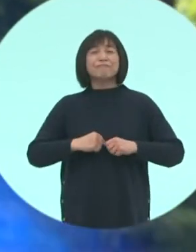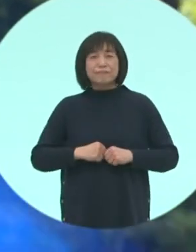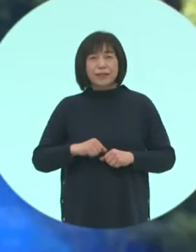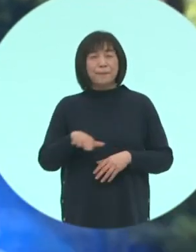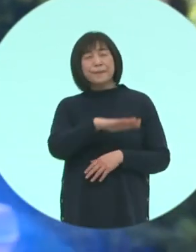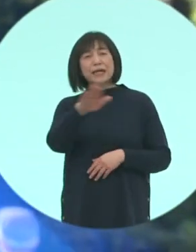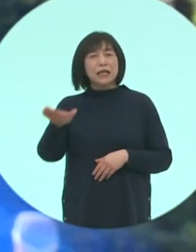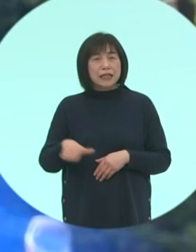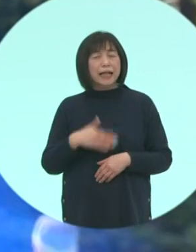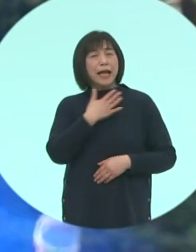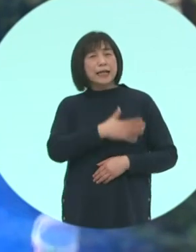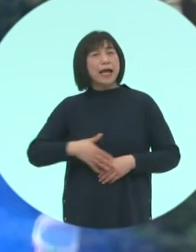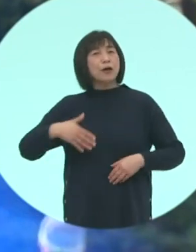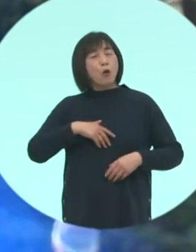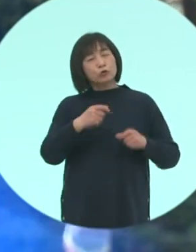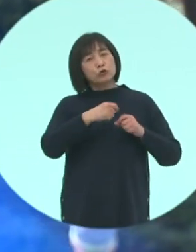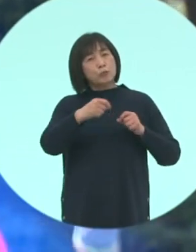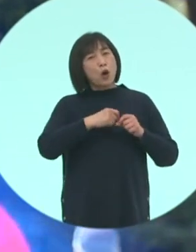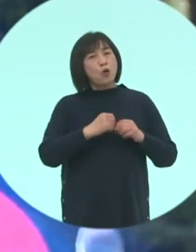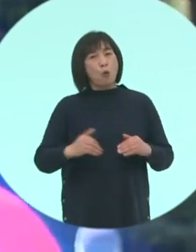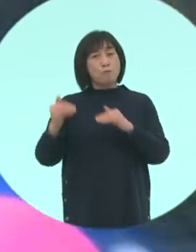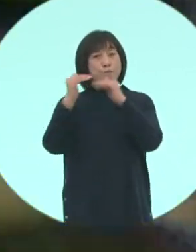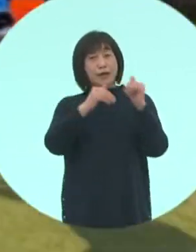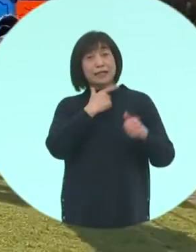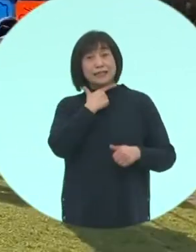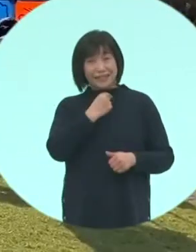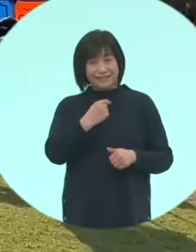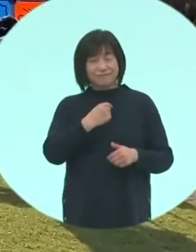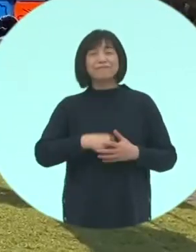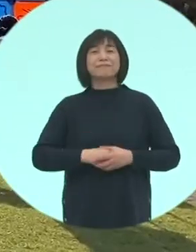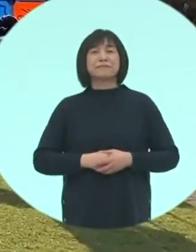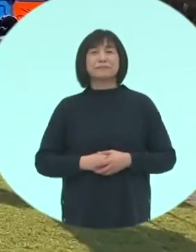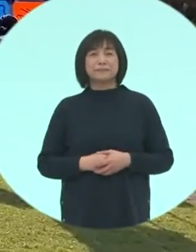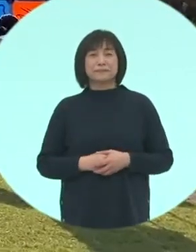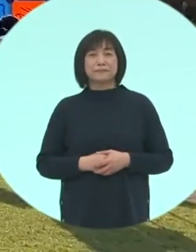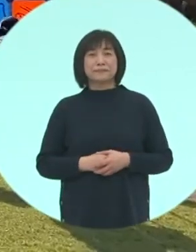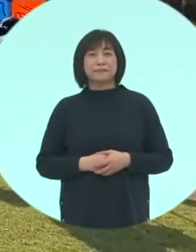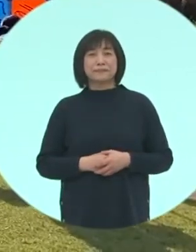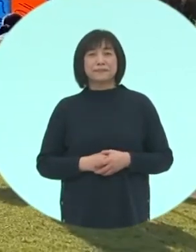で健康寿命を上げていきたいなと思います。